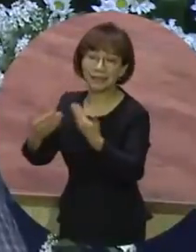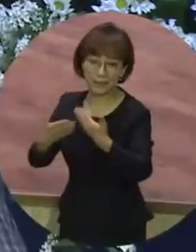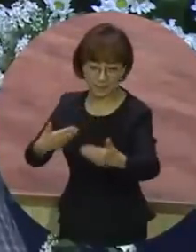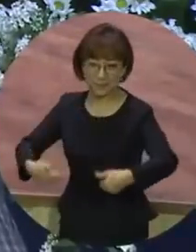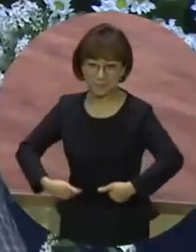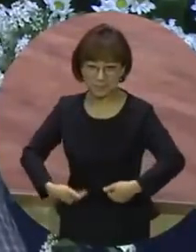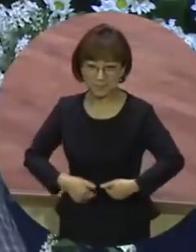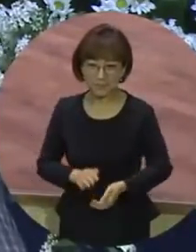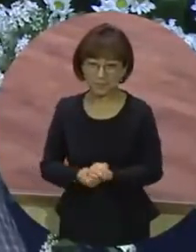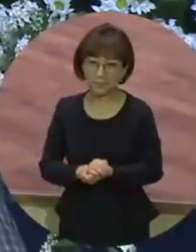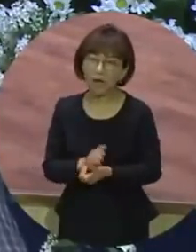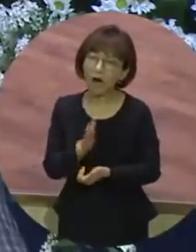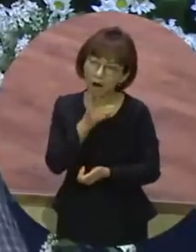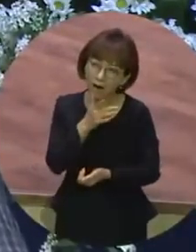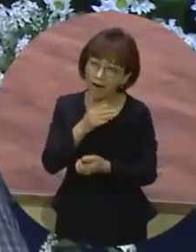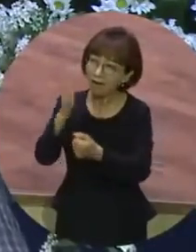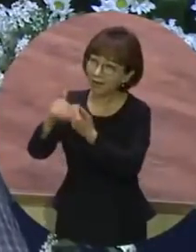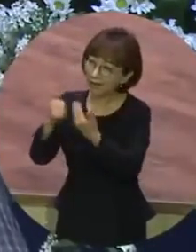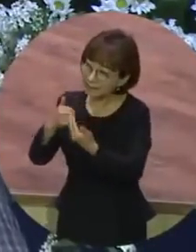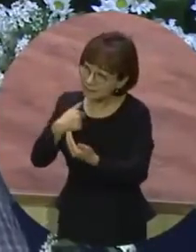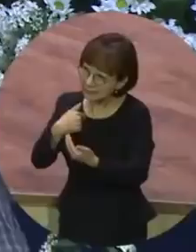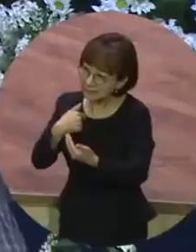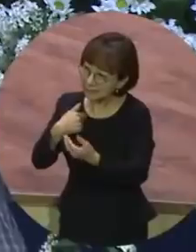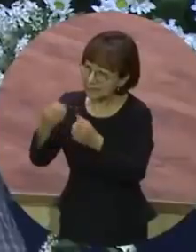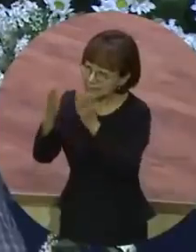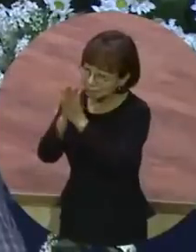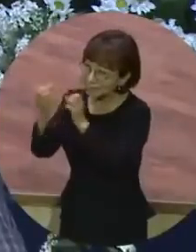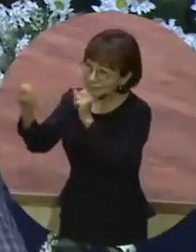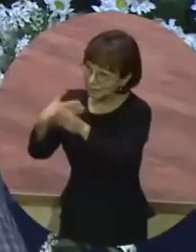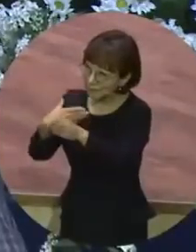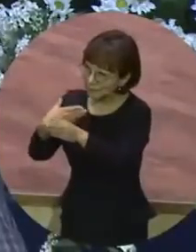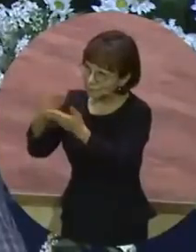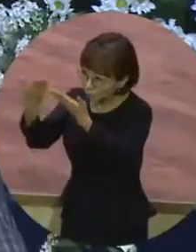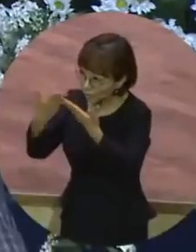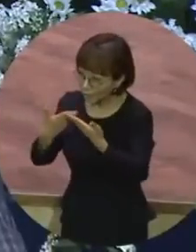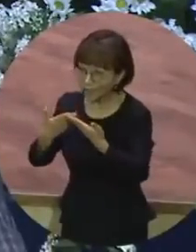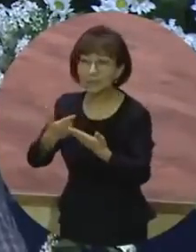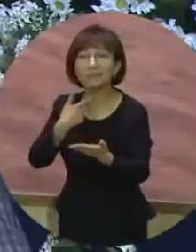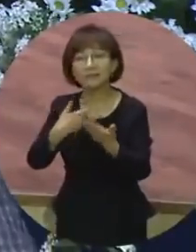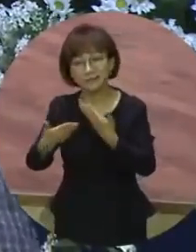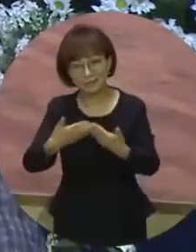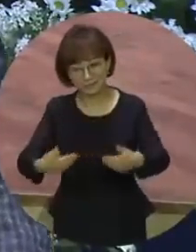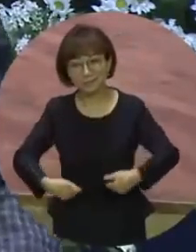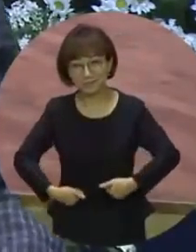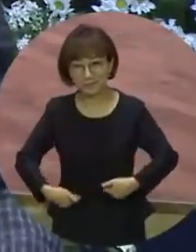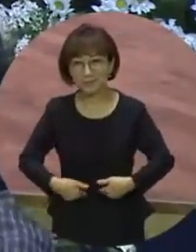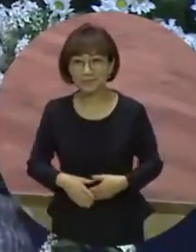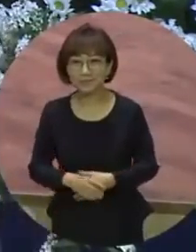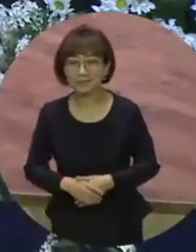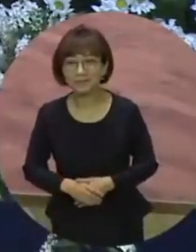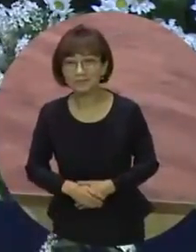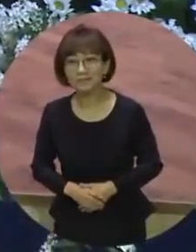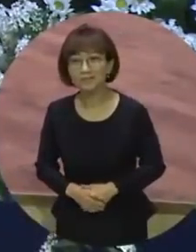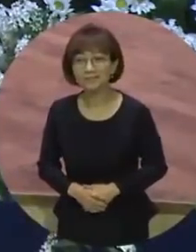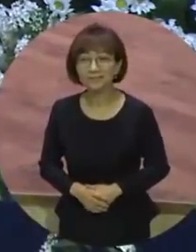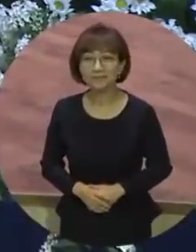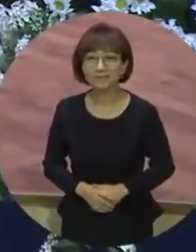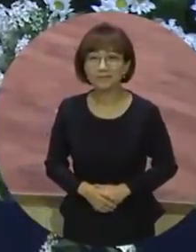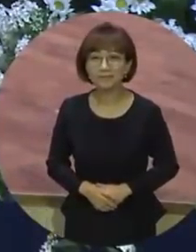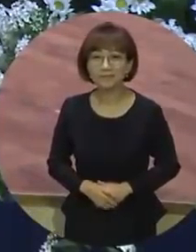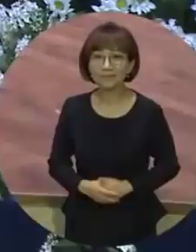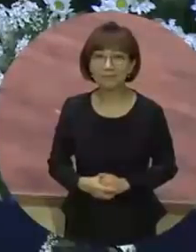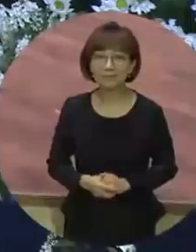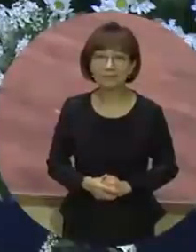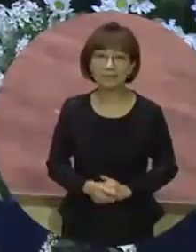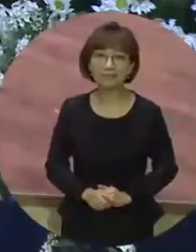들으시구나. 하나님이 이렇게 하시구나. 한번 체험을 해봐야 되죠. 그러면 완전히 바뀌어요. 하나님께서 언약하시는 바를